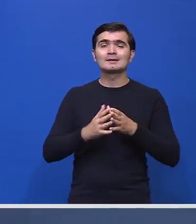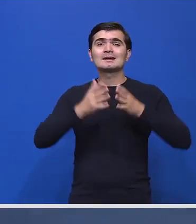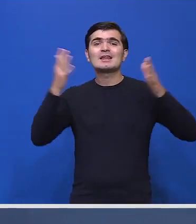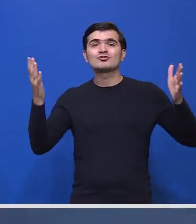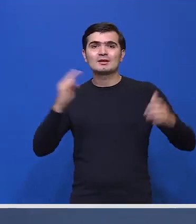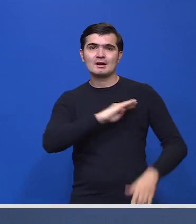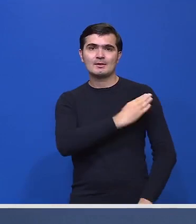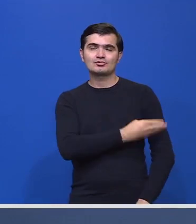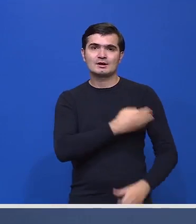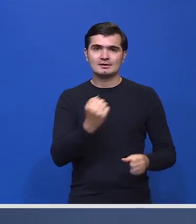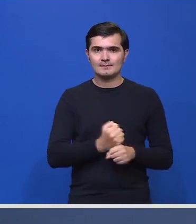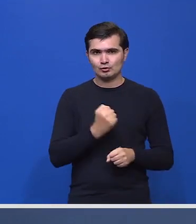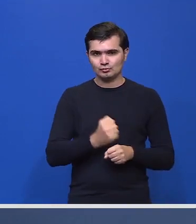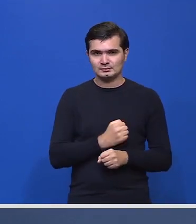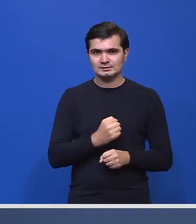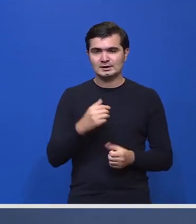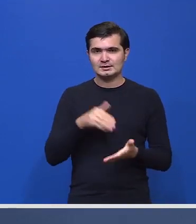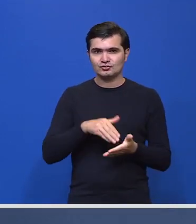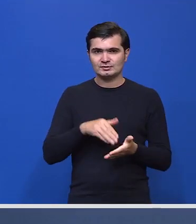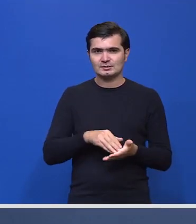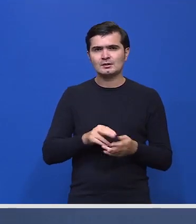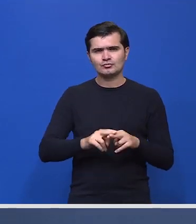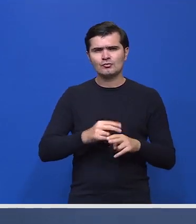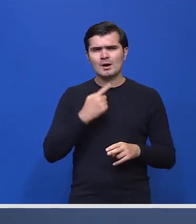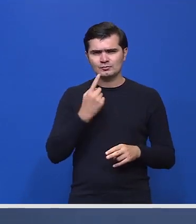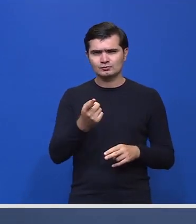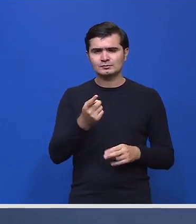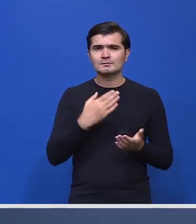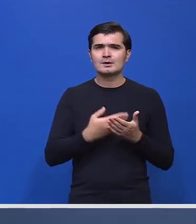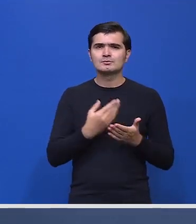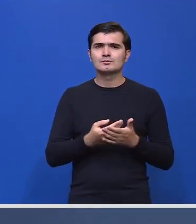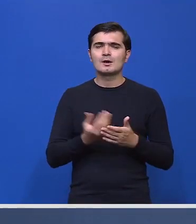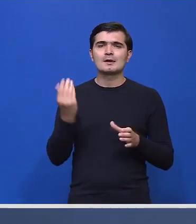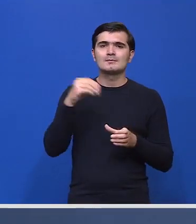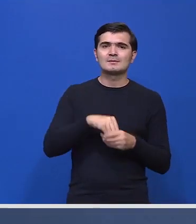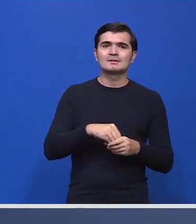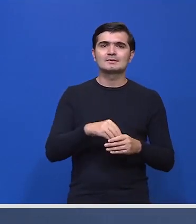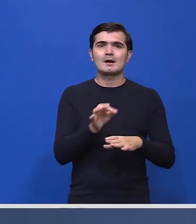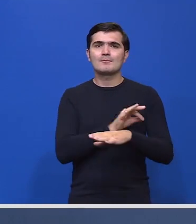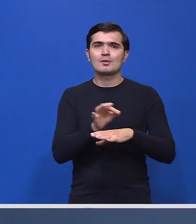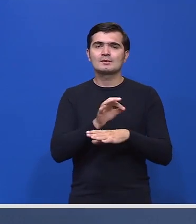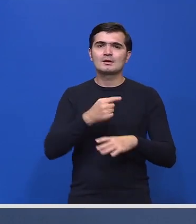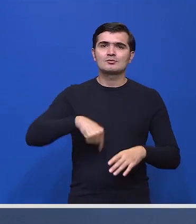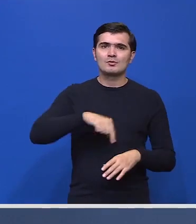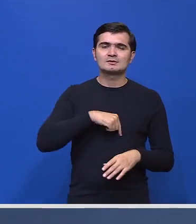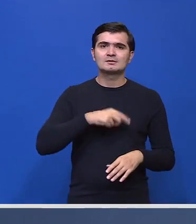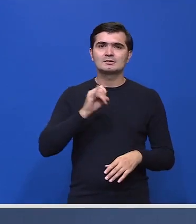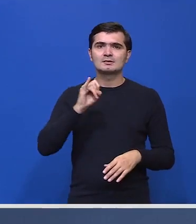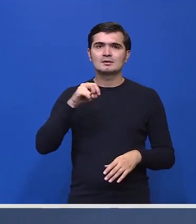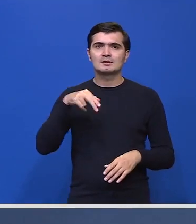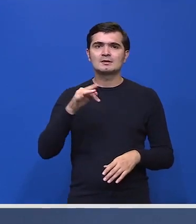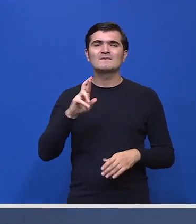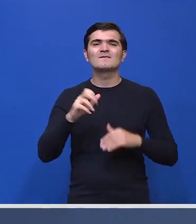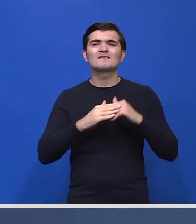capacităților de producție necesare, cum am spus, pentru implementarea proiectelor noastre de infrastructură de